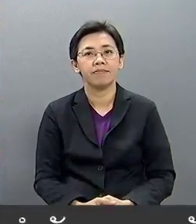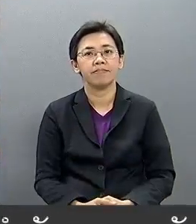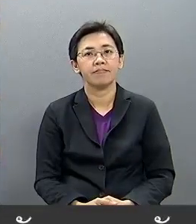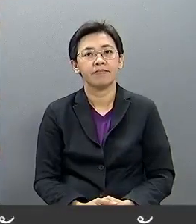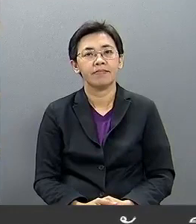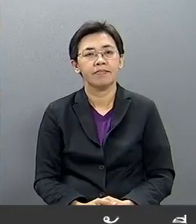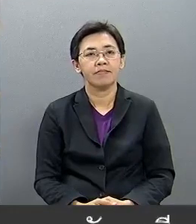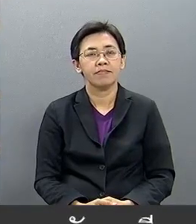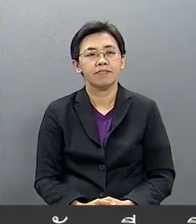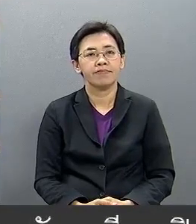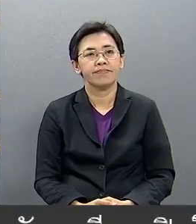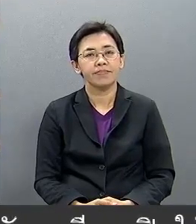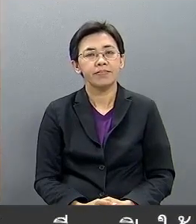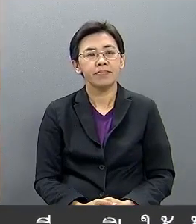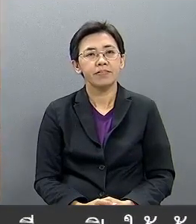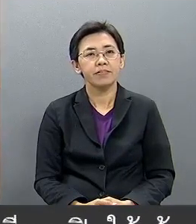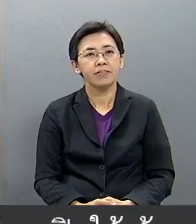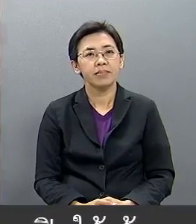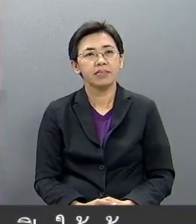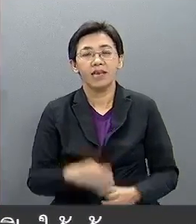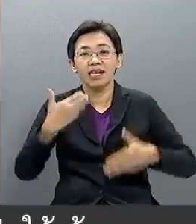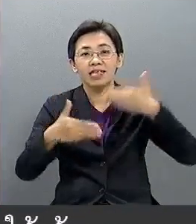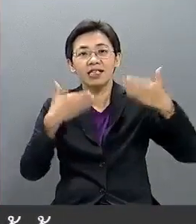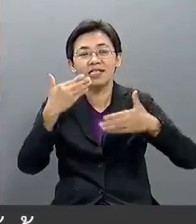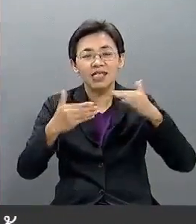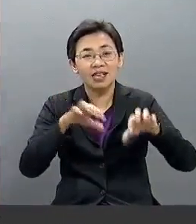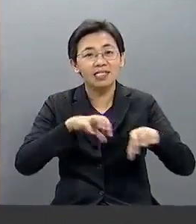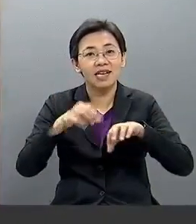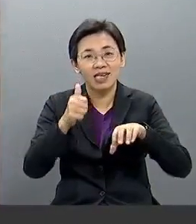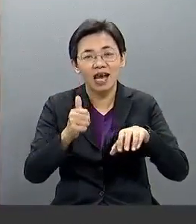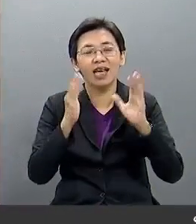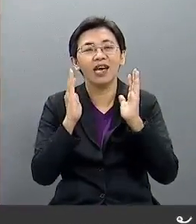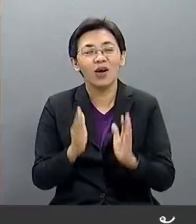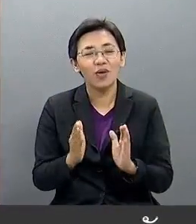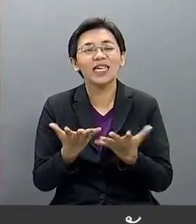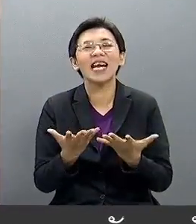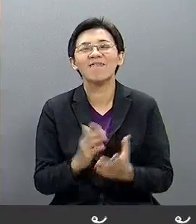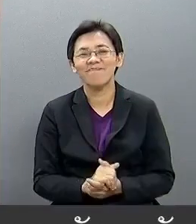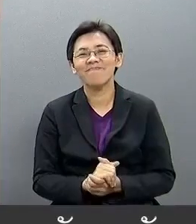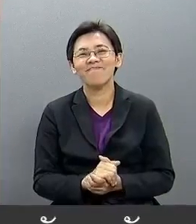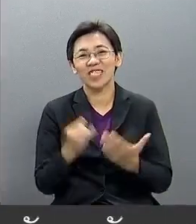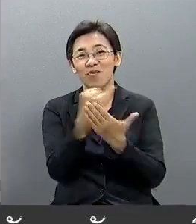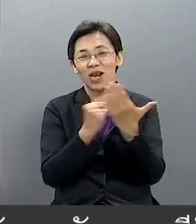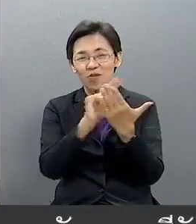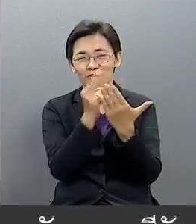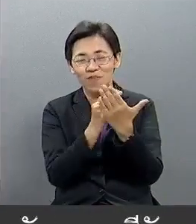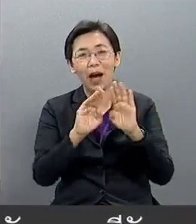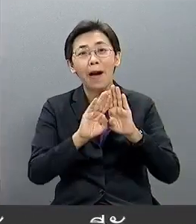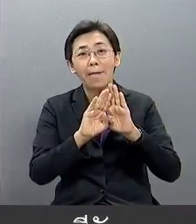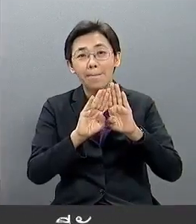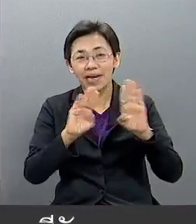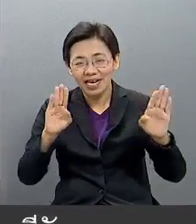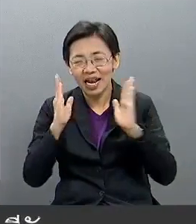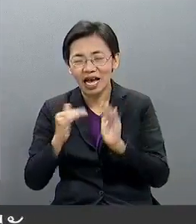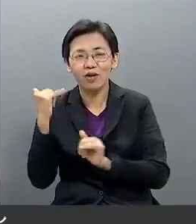เมื่อการจัดนิทรรศการได้รับการผ่อนปรนก็ถึงเวลาที่วีรชัยบานไทยสงพร้อมเปิดงานอย่างเป็นทางการตั้งแต่พรุ่